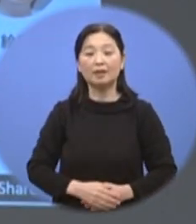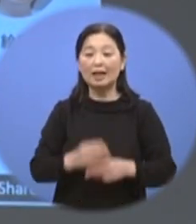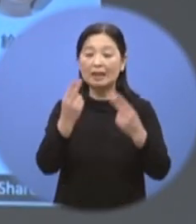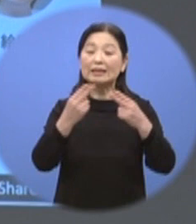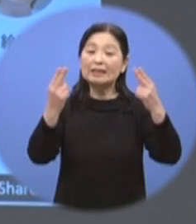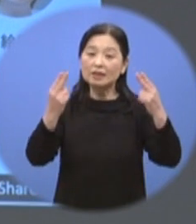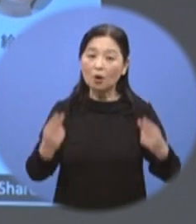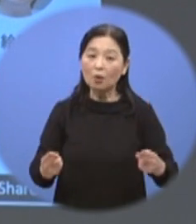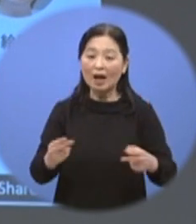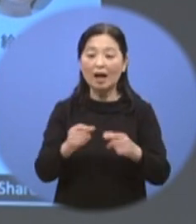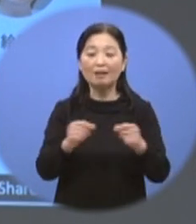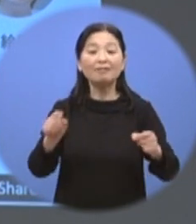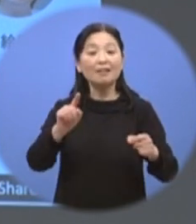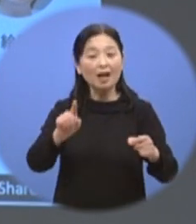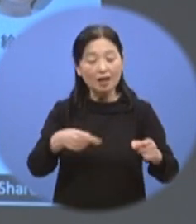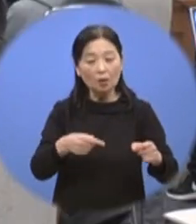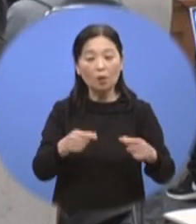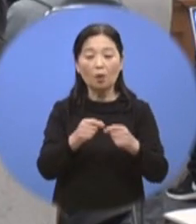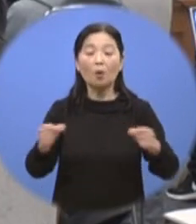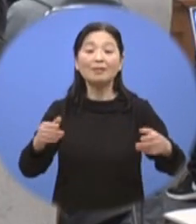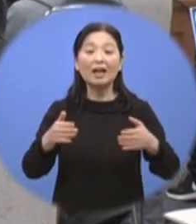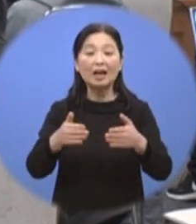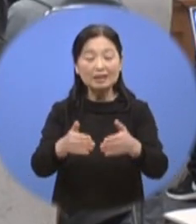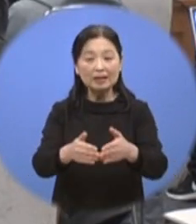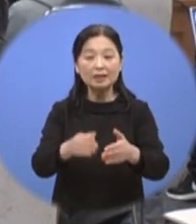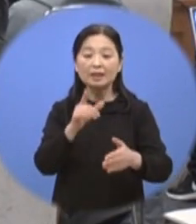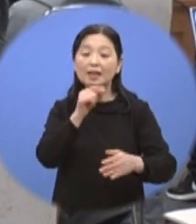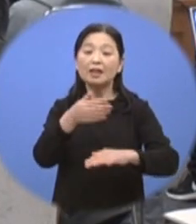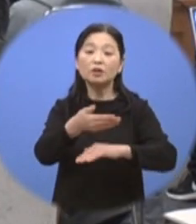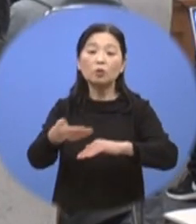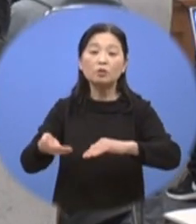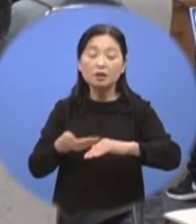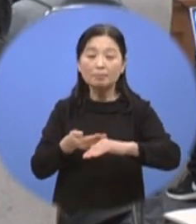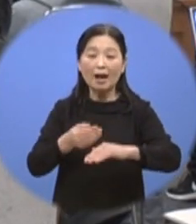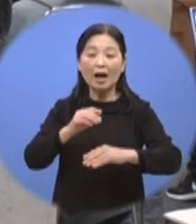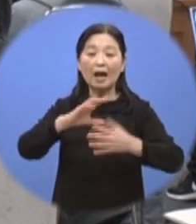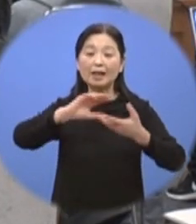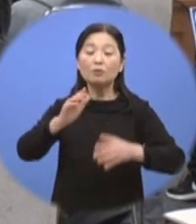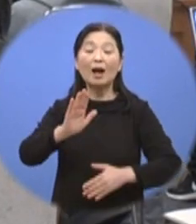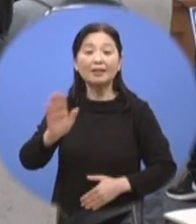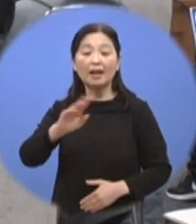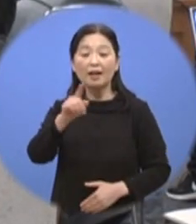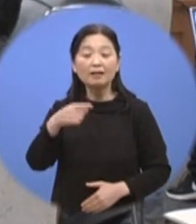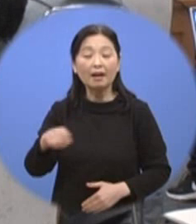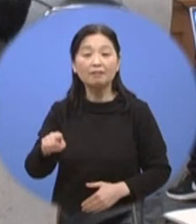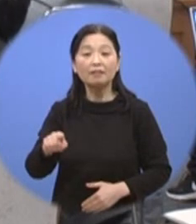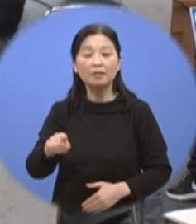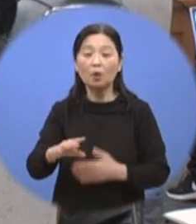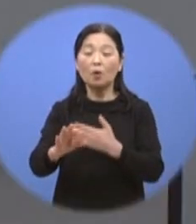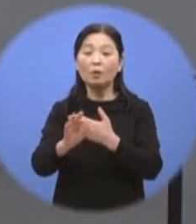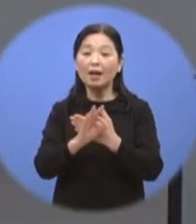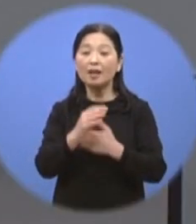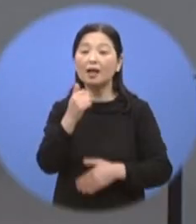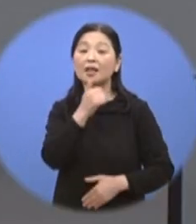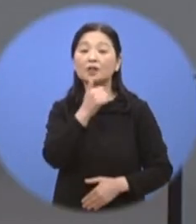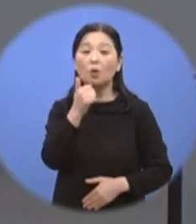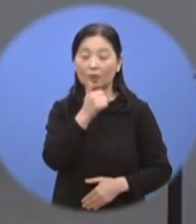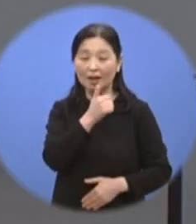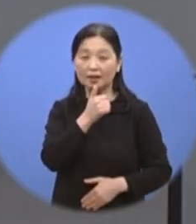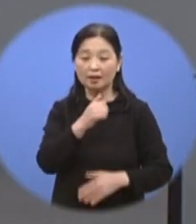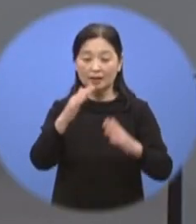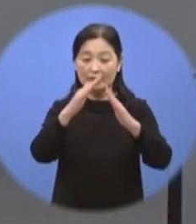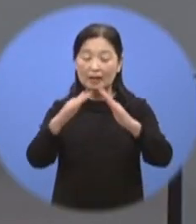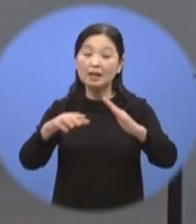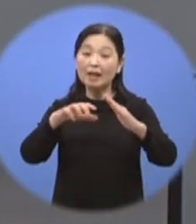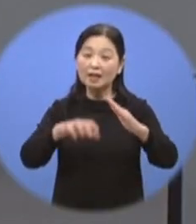県、長野県、長崎県、徳島県、岩手県での事例が紹介され、会場とオンライン